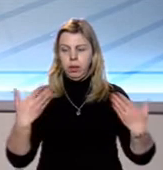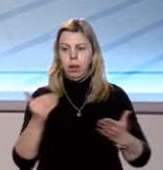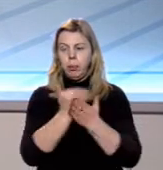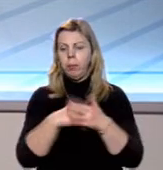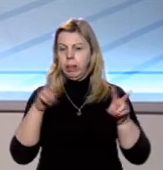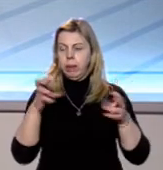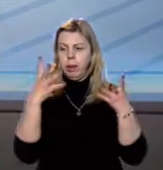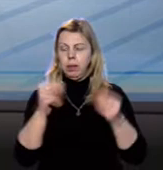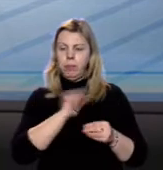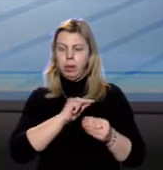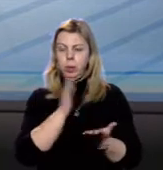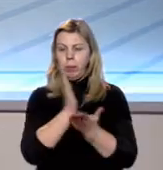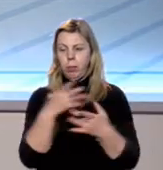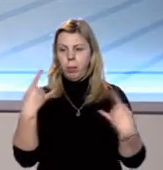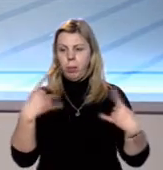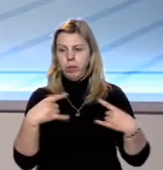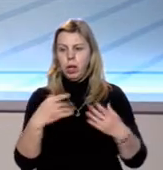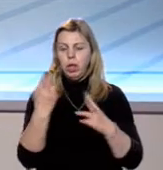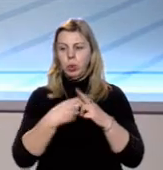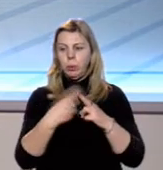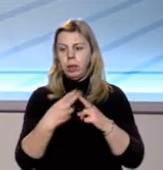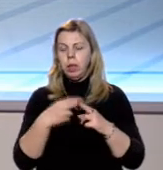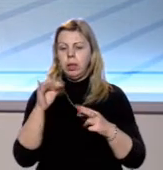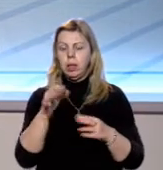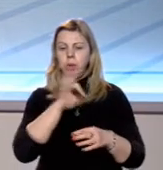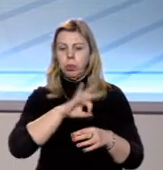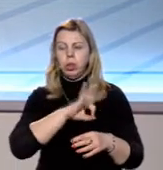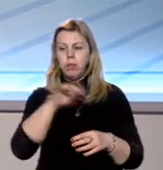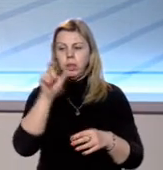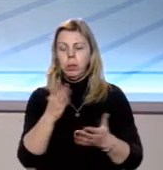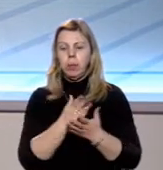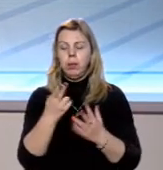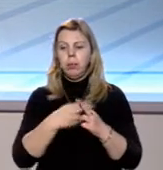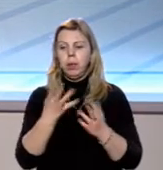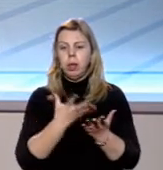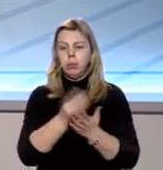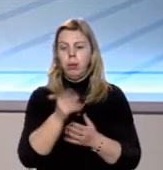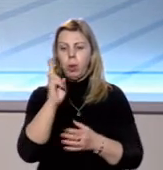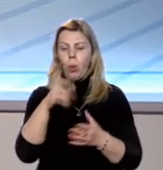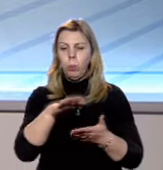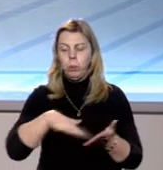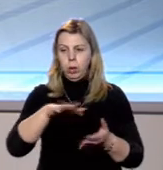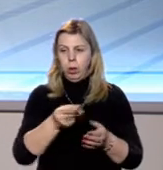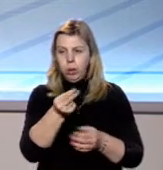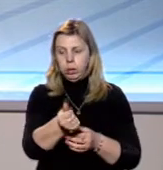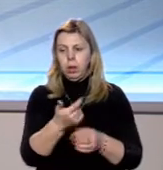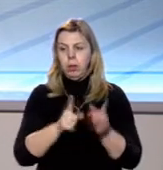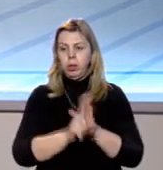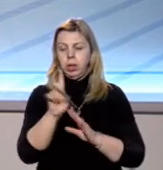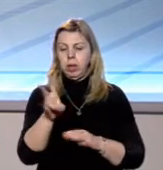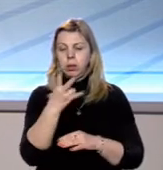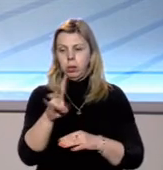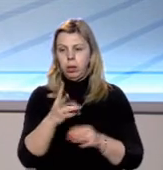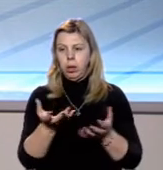вітаю. Програма «Тема дня» працює в прямому ефірі. Субсидіанти та споживачі, що мають пільги на сплату комунальних послуг, починаючи з